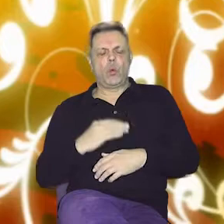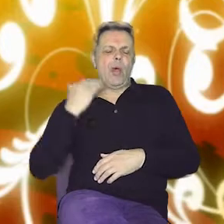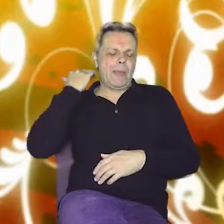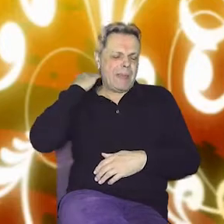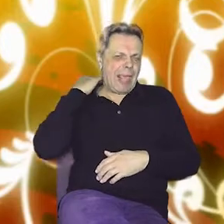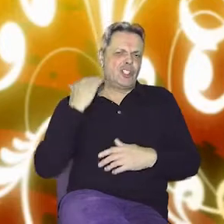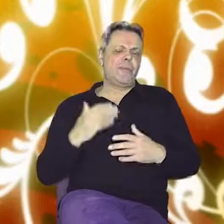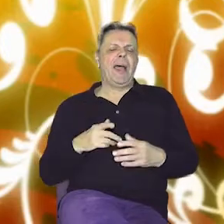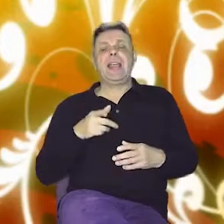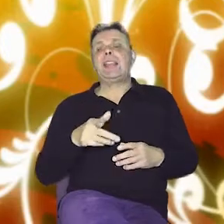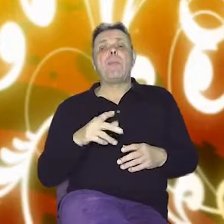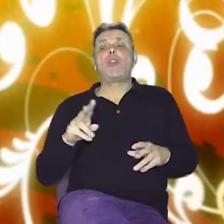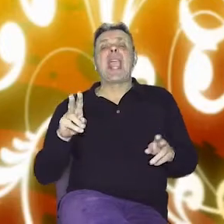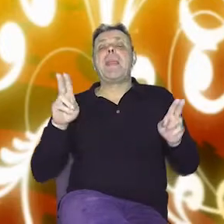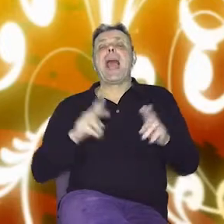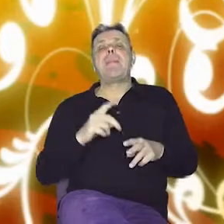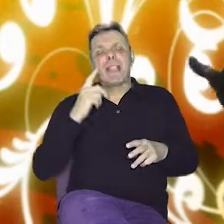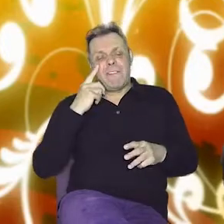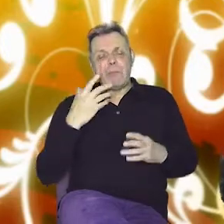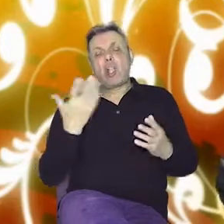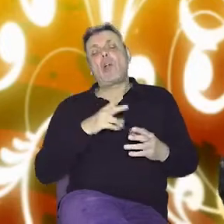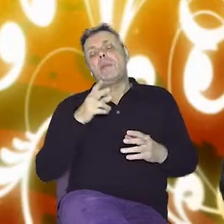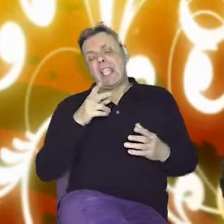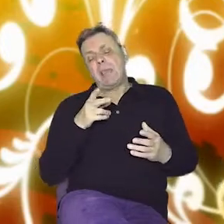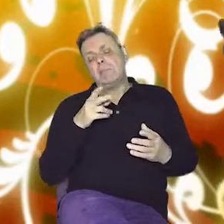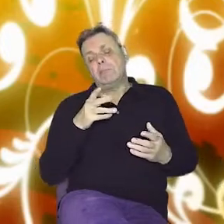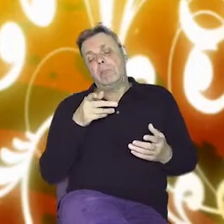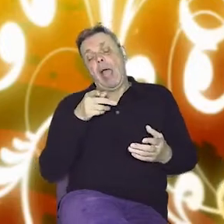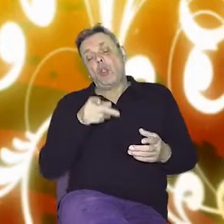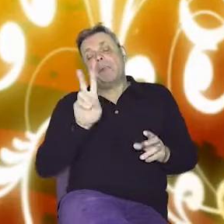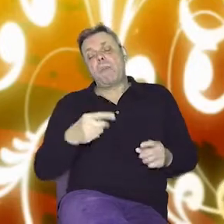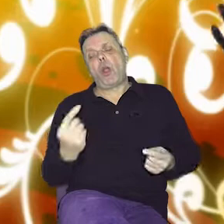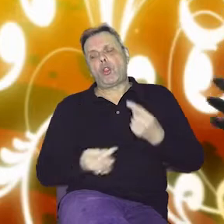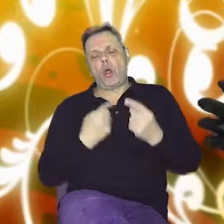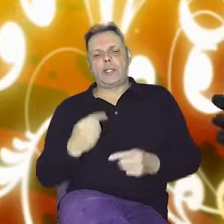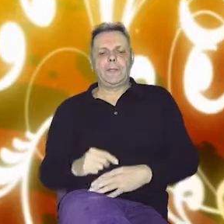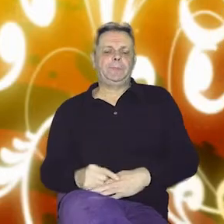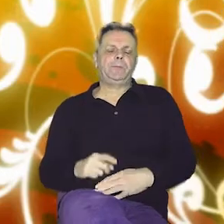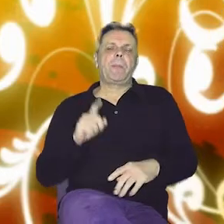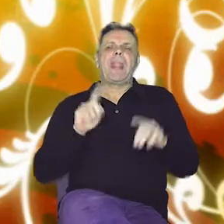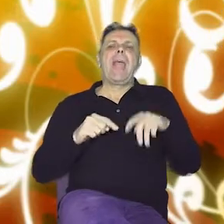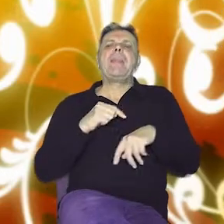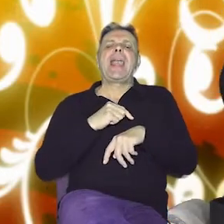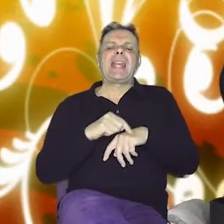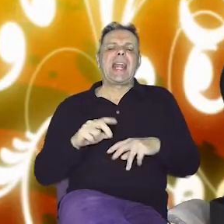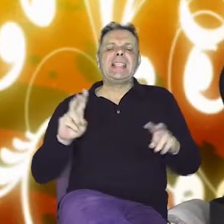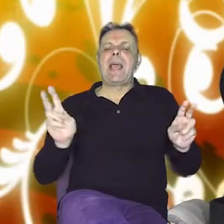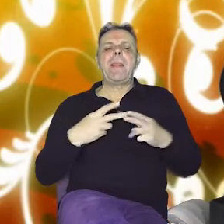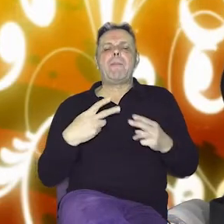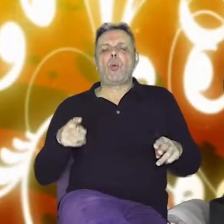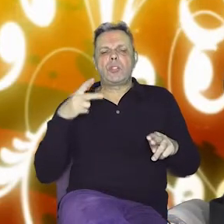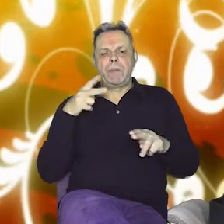leđima, tamo gdje najmanje vidimo, da. One mogu prouzročiti, evo. Da, ovako, neke rane se nažalost ne